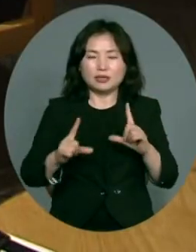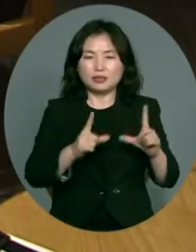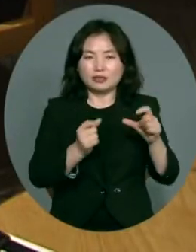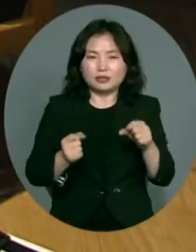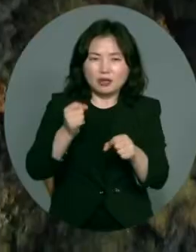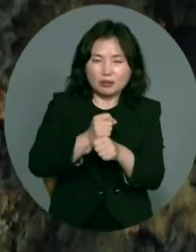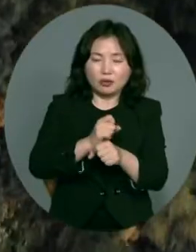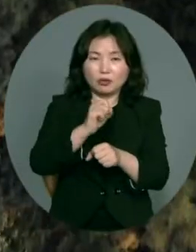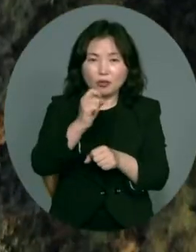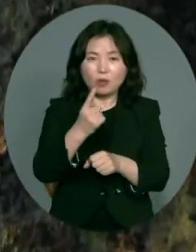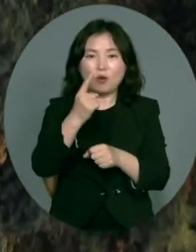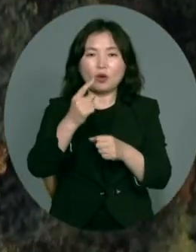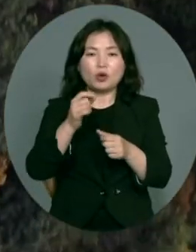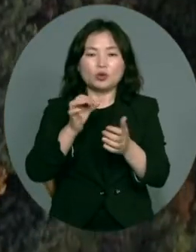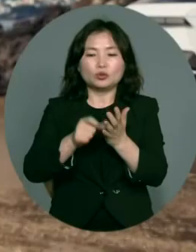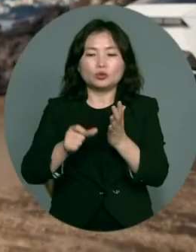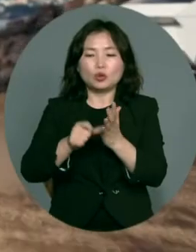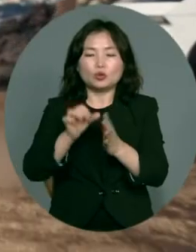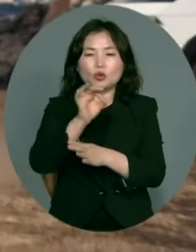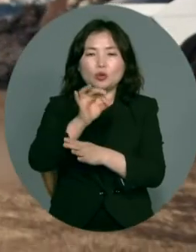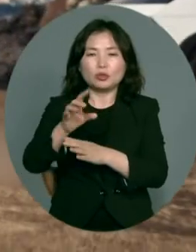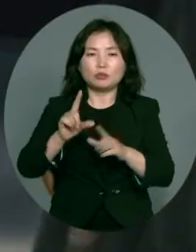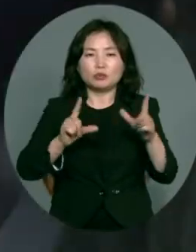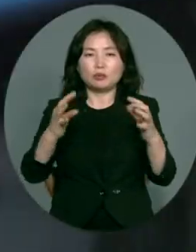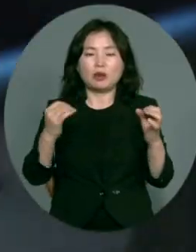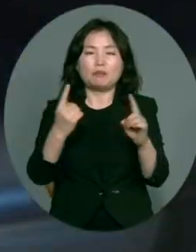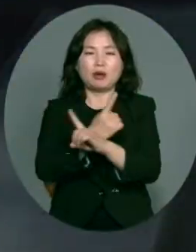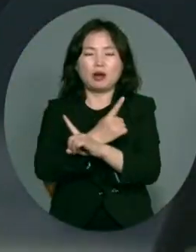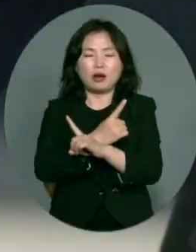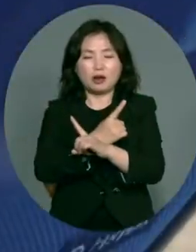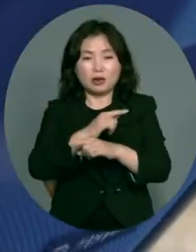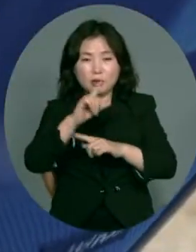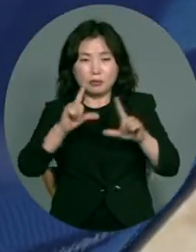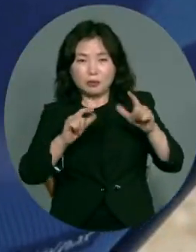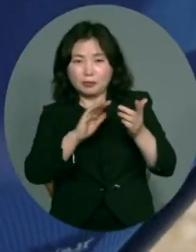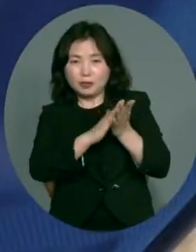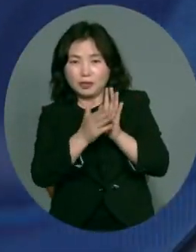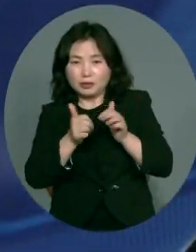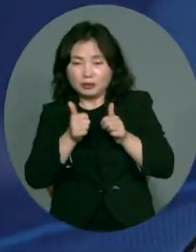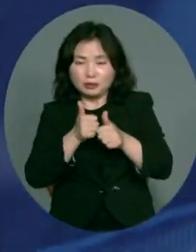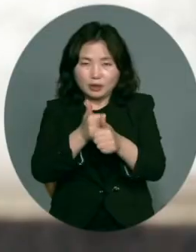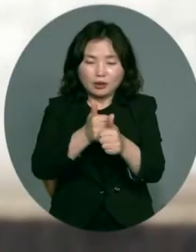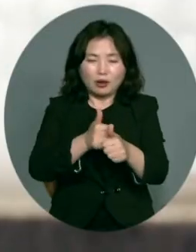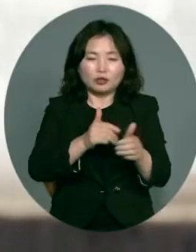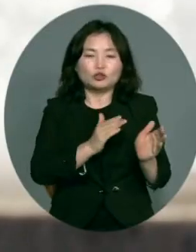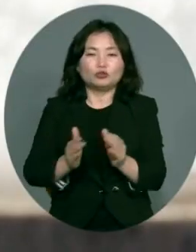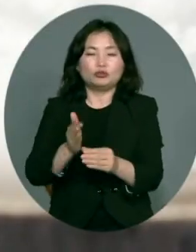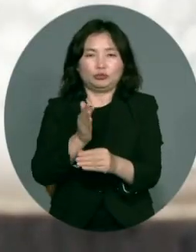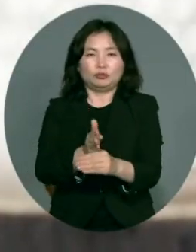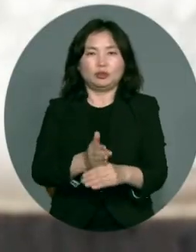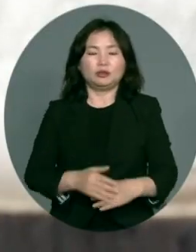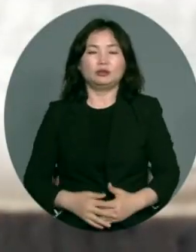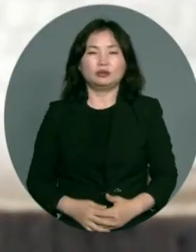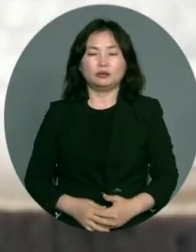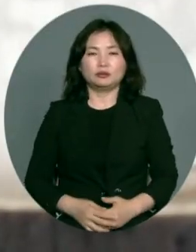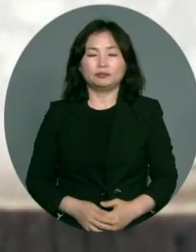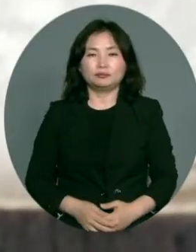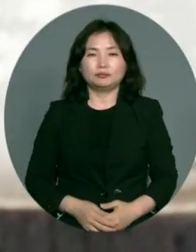미칠 여파와 소비 트렌드 변화에 주목하며 발 빠른 대응에 나서고 있습니다. MBC 뉴스 박재형입니다.